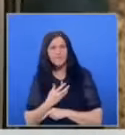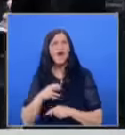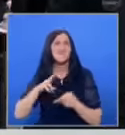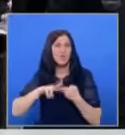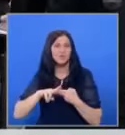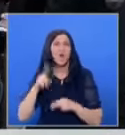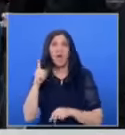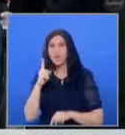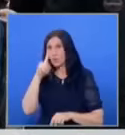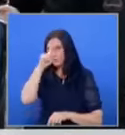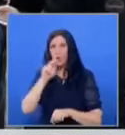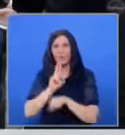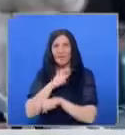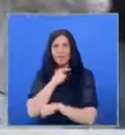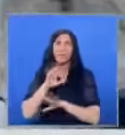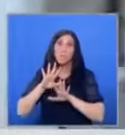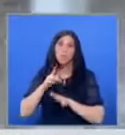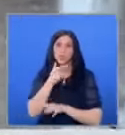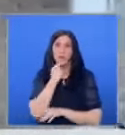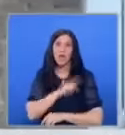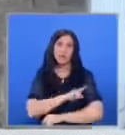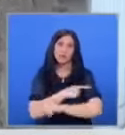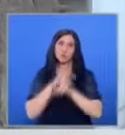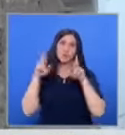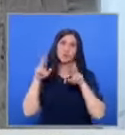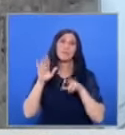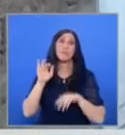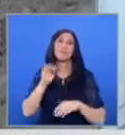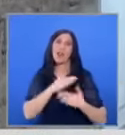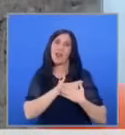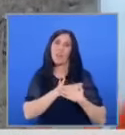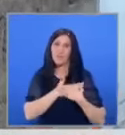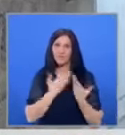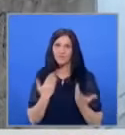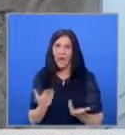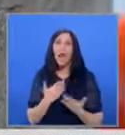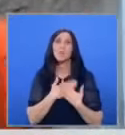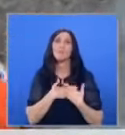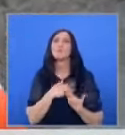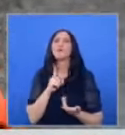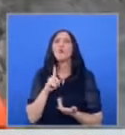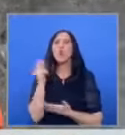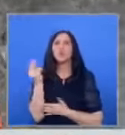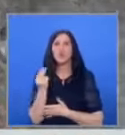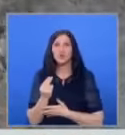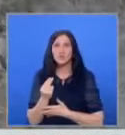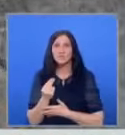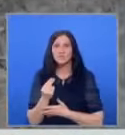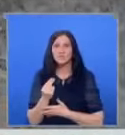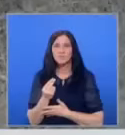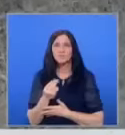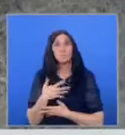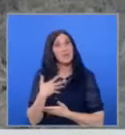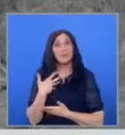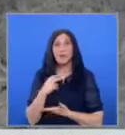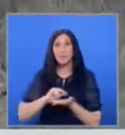една 12-класничка почти позна. Силно се надявам да е любовта. Любовта в кое творчество? Аз искам да